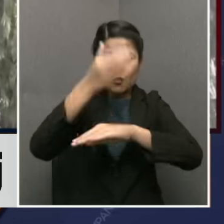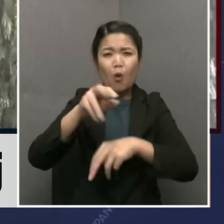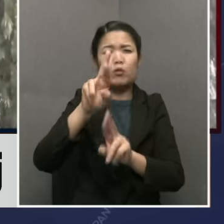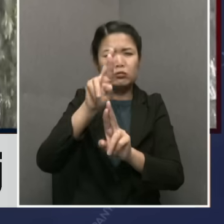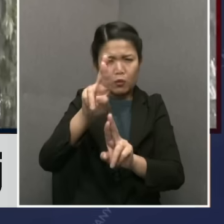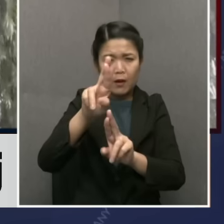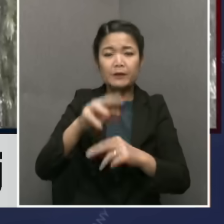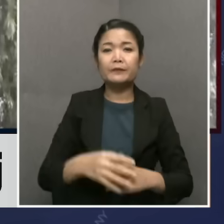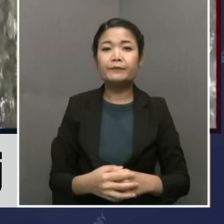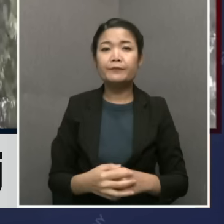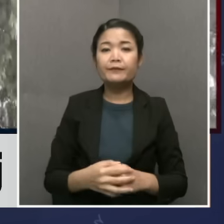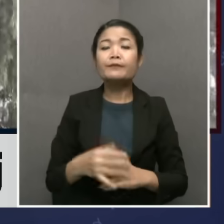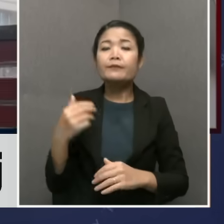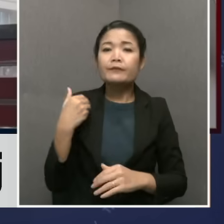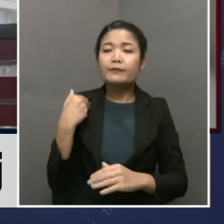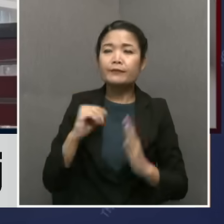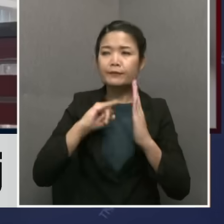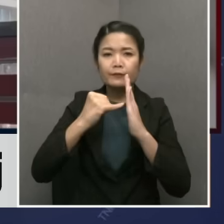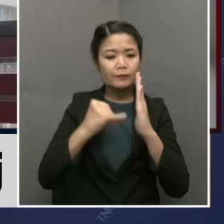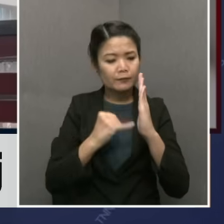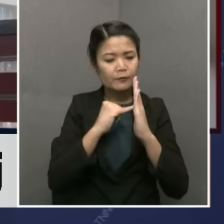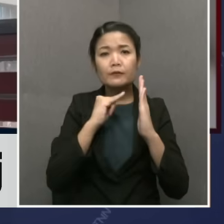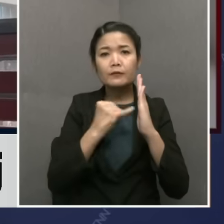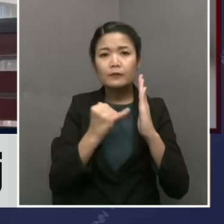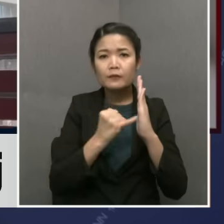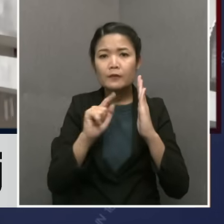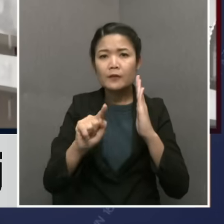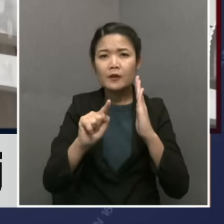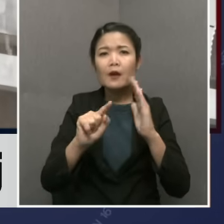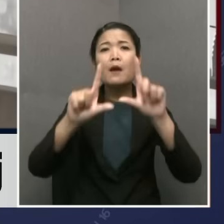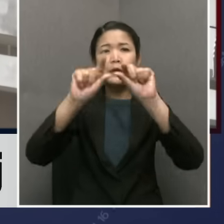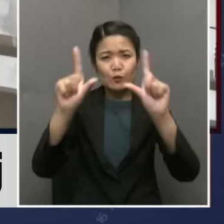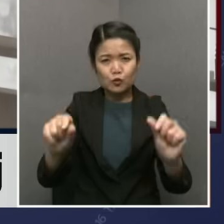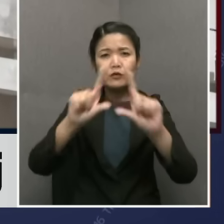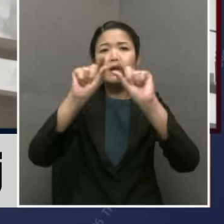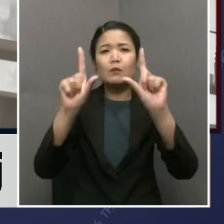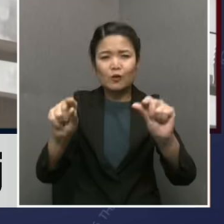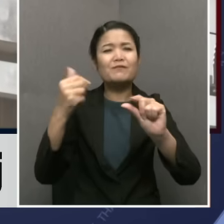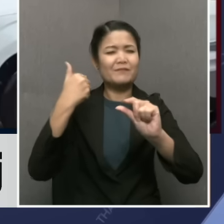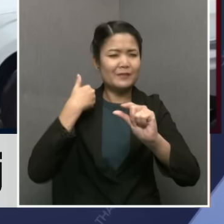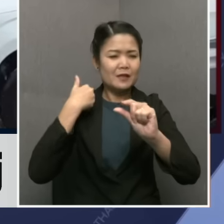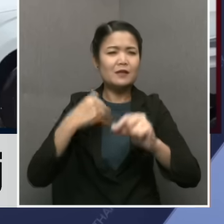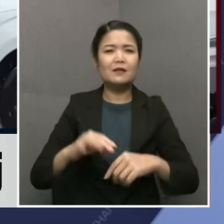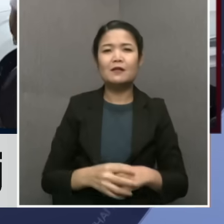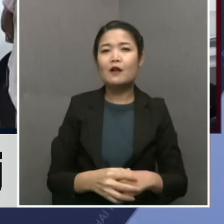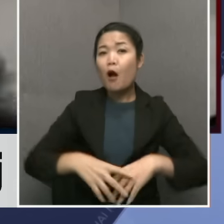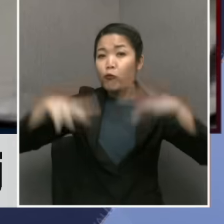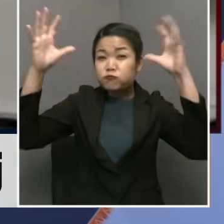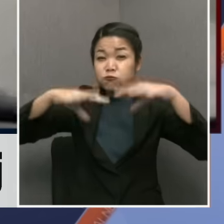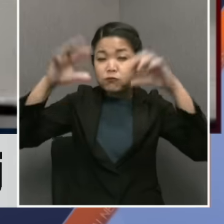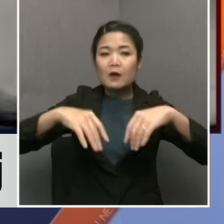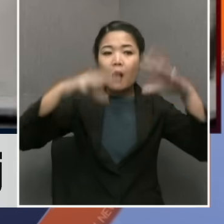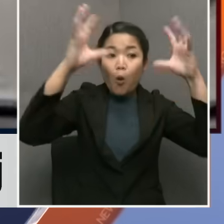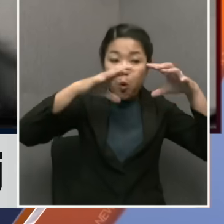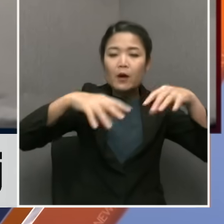นะครับแล้วก็มีพื้นที่เอ่อแถวหล่มสักฮะหล่มสักอีกนะครับก็เ่อจะมีฝนตกเป็นหย่อม